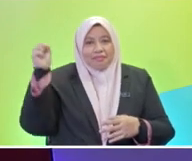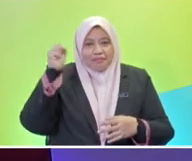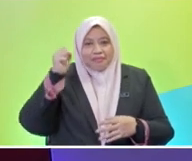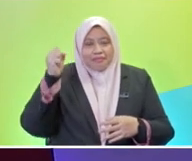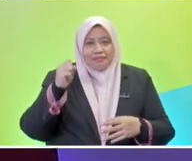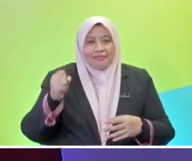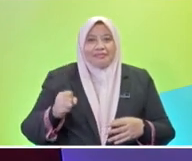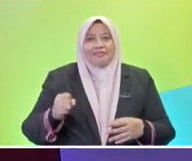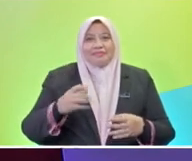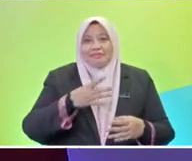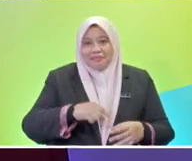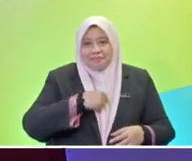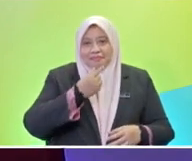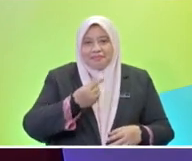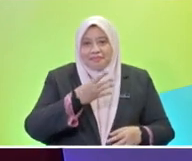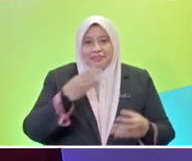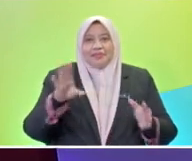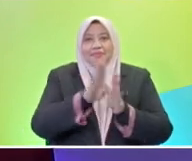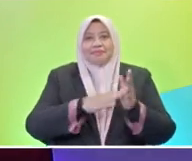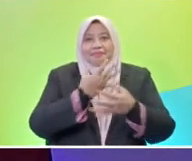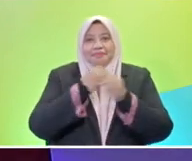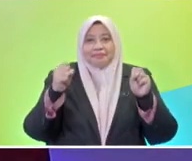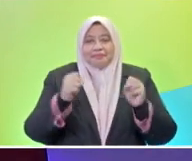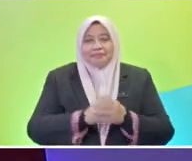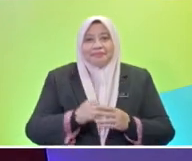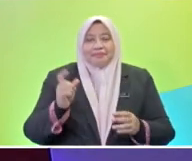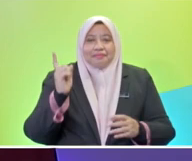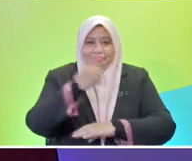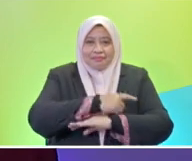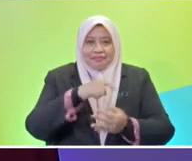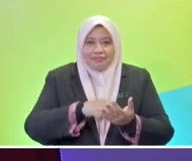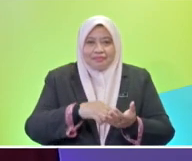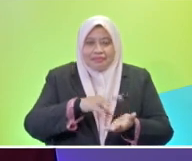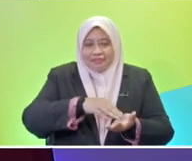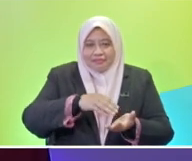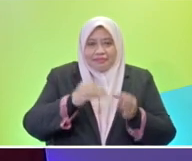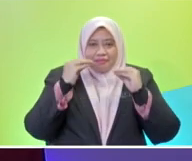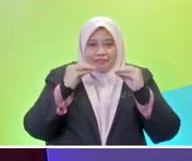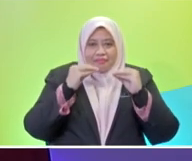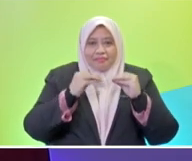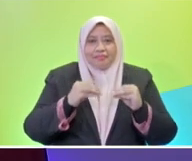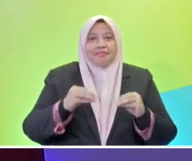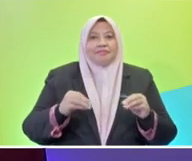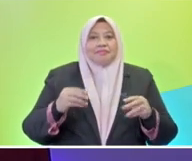ceria dan bersedia. Okey. Ya. Hari ini cikgu nak ajar tentang proses